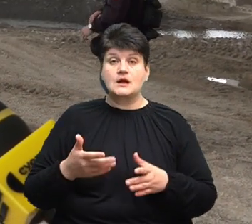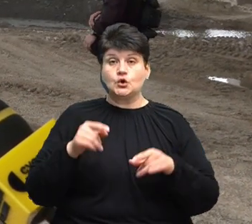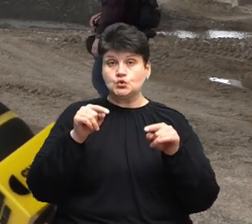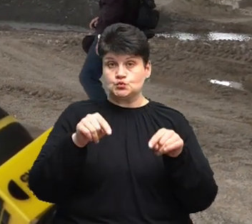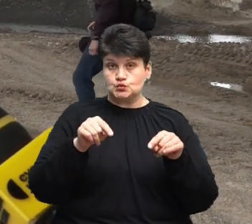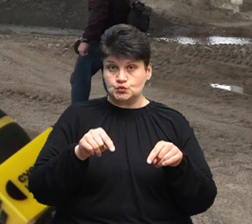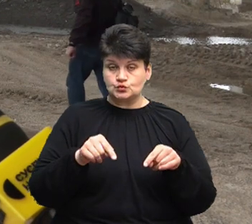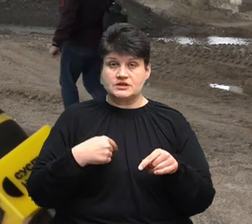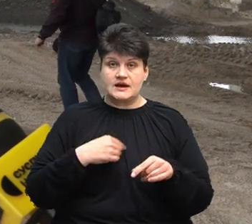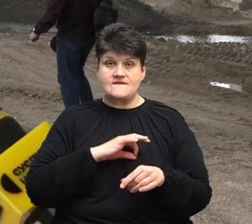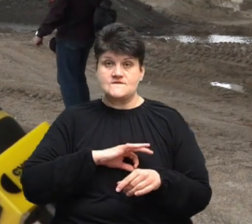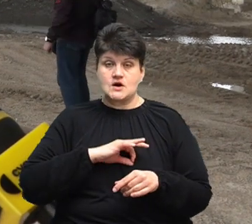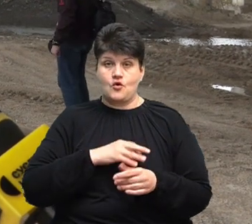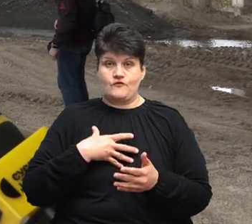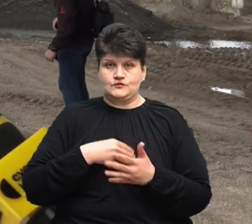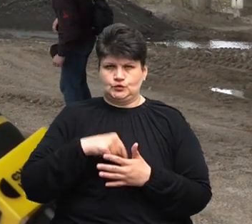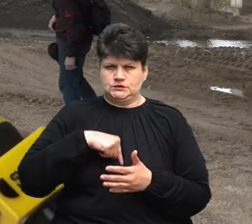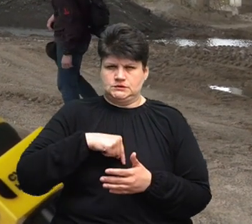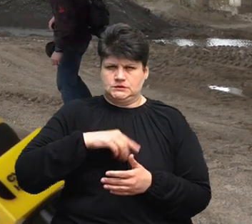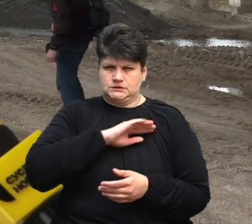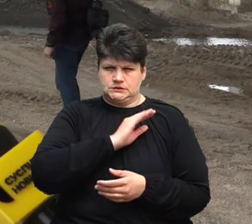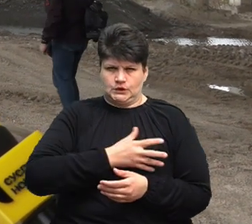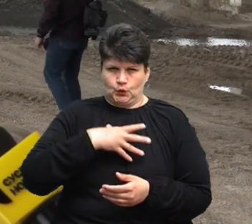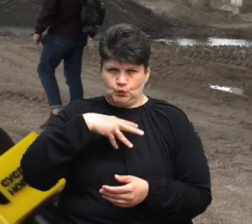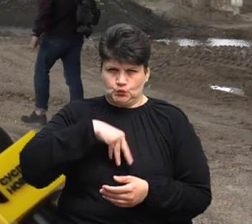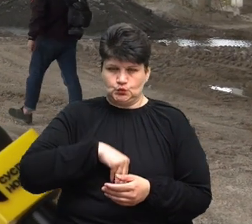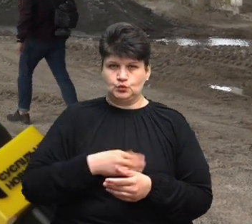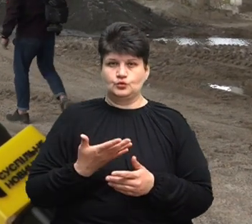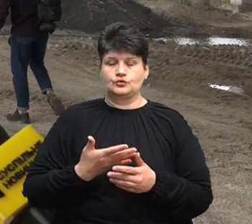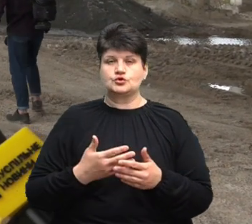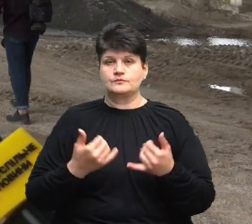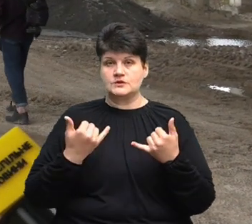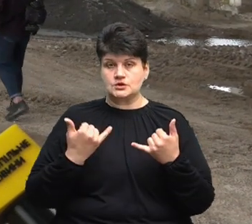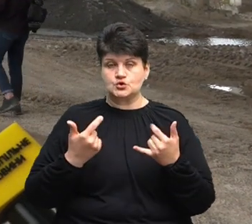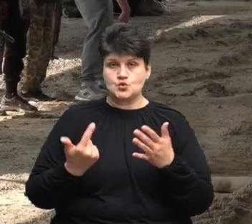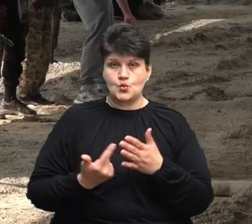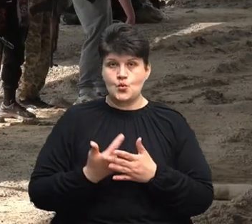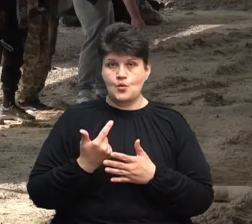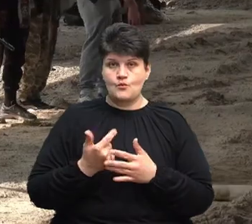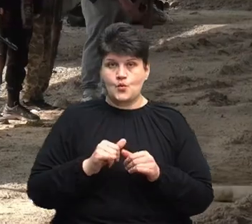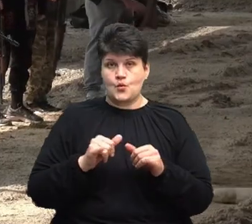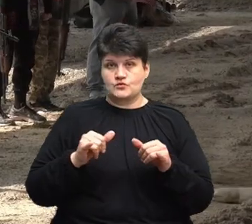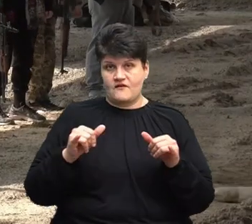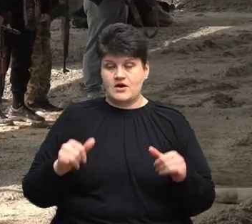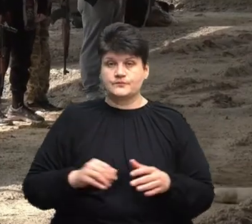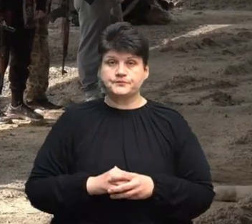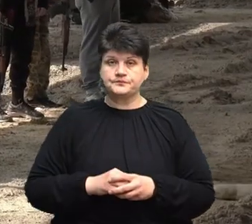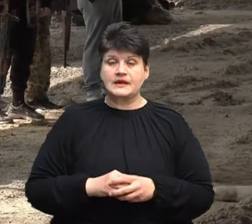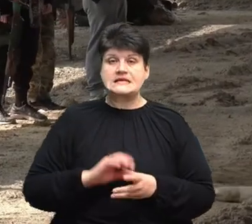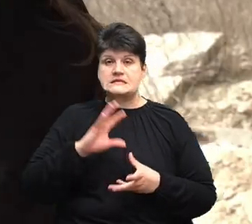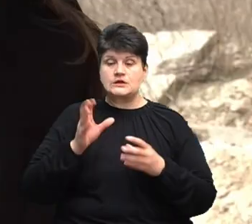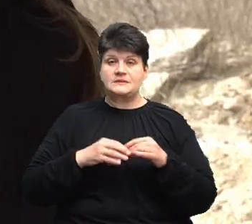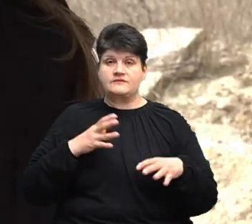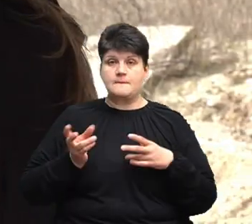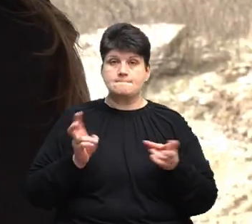я виховую свою силу духу, дізнаю щось нове, навчаюся, в чомусь новому, розвиваюся. Загалом на тренування прийшли близько